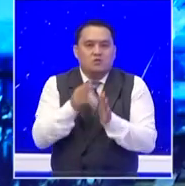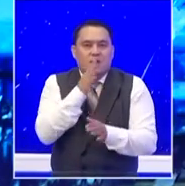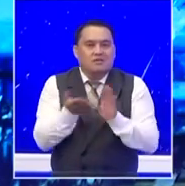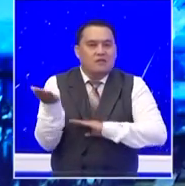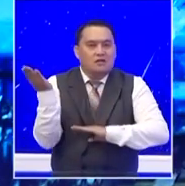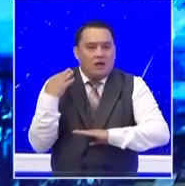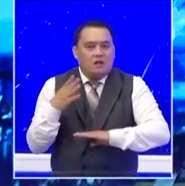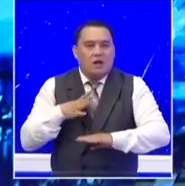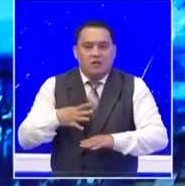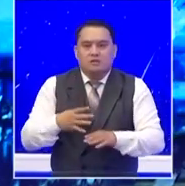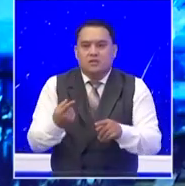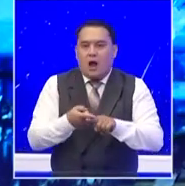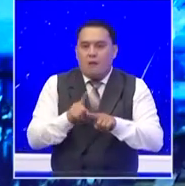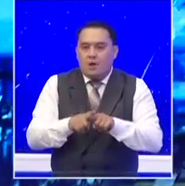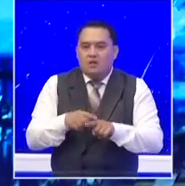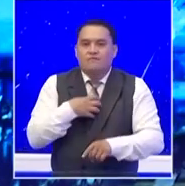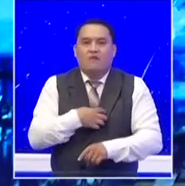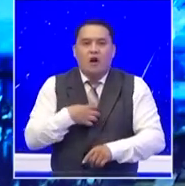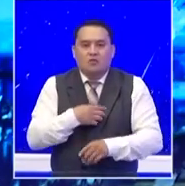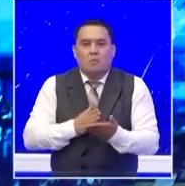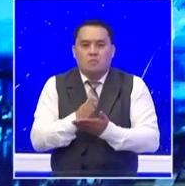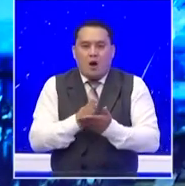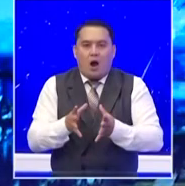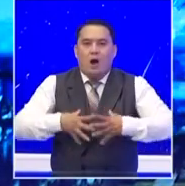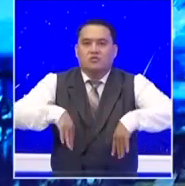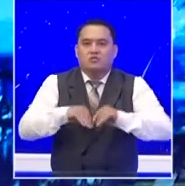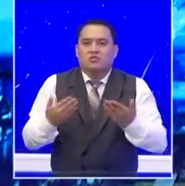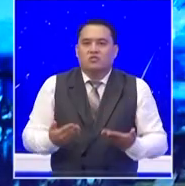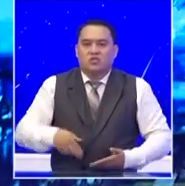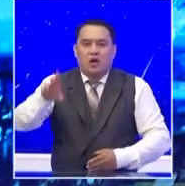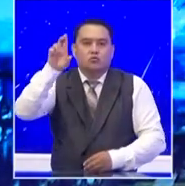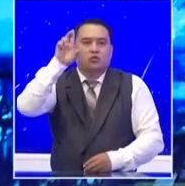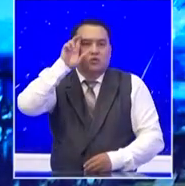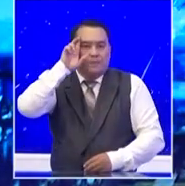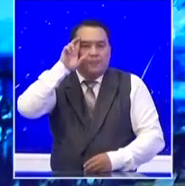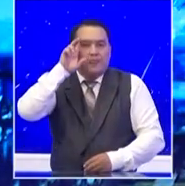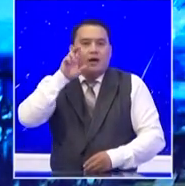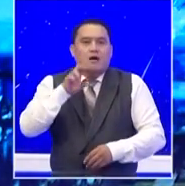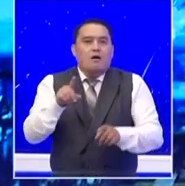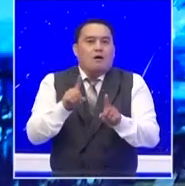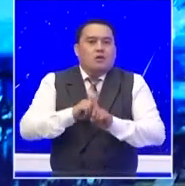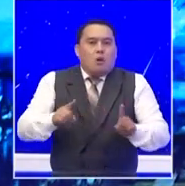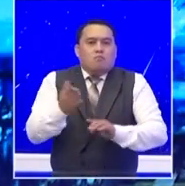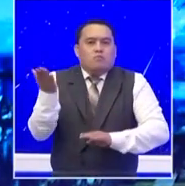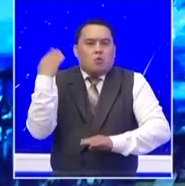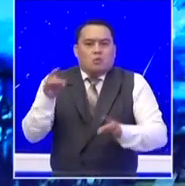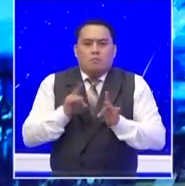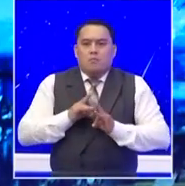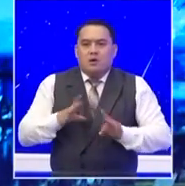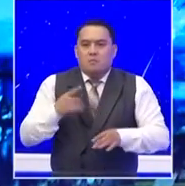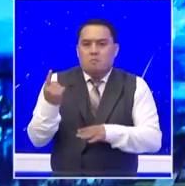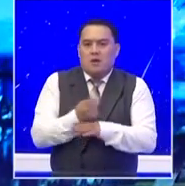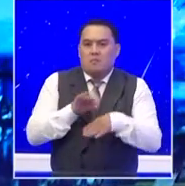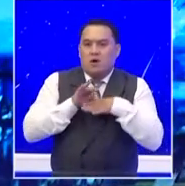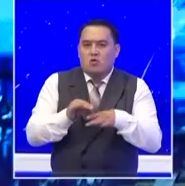лет назад и стал одним из самых значимых в политической и общественной жизни страны. В отличие от прошлых лет, праздник